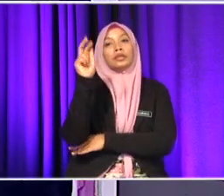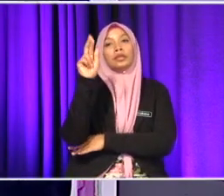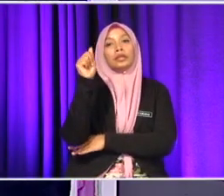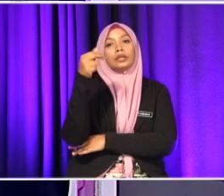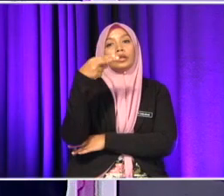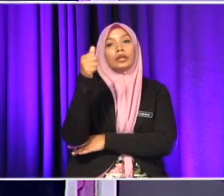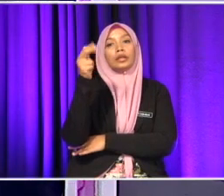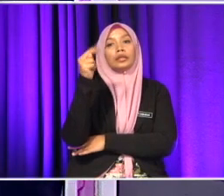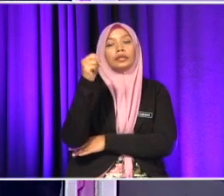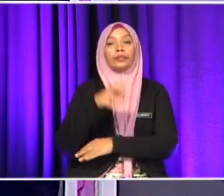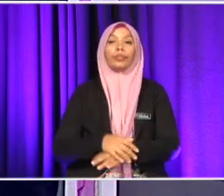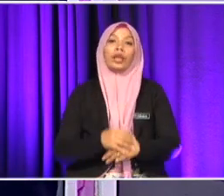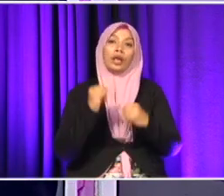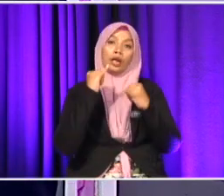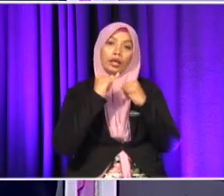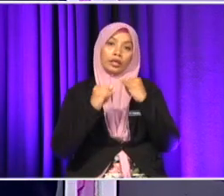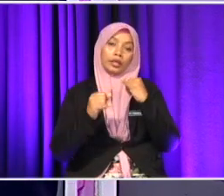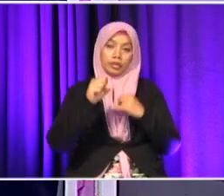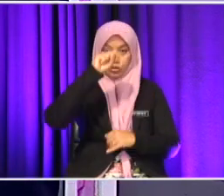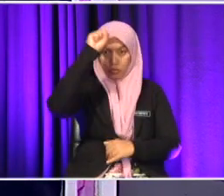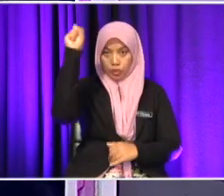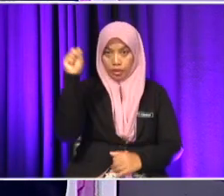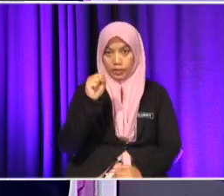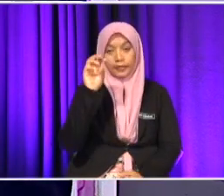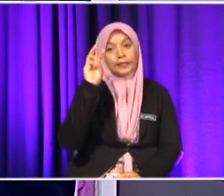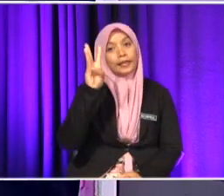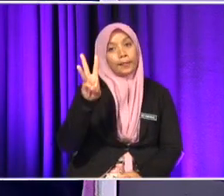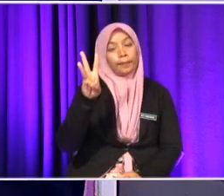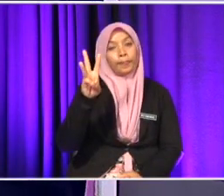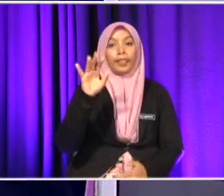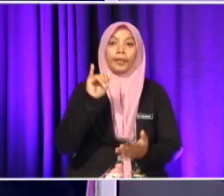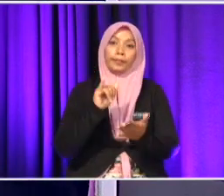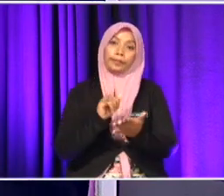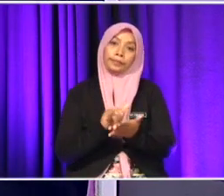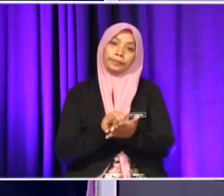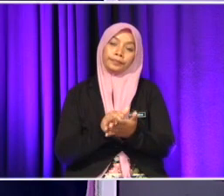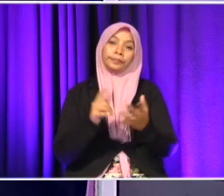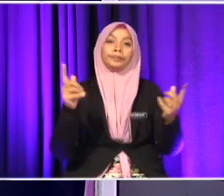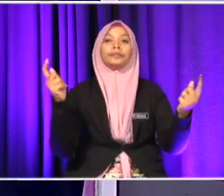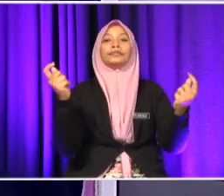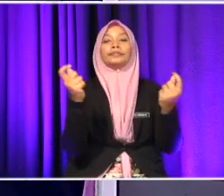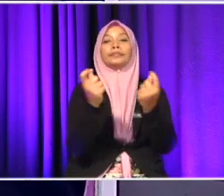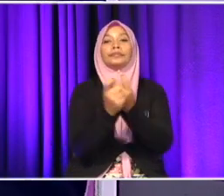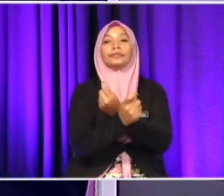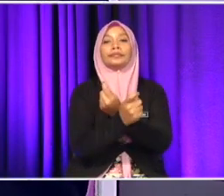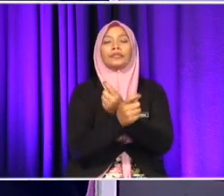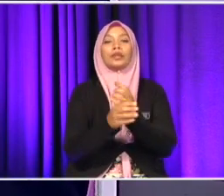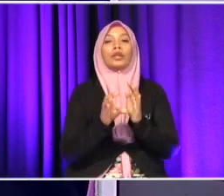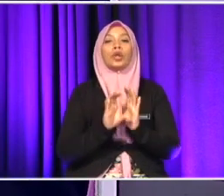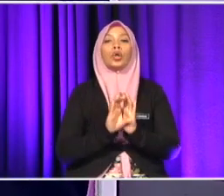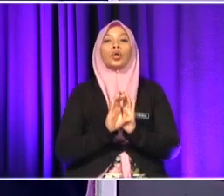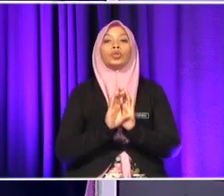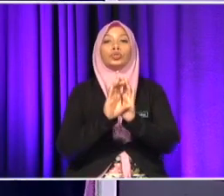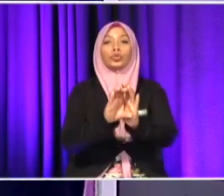oke yang terakhir soalnya yang keenam yaitu tentang apa tadi ini contoh iklan